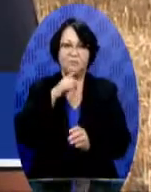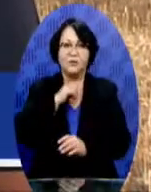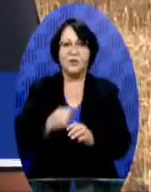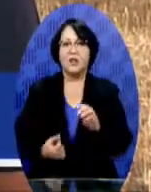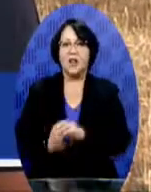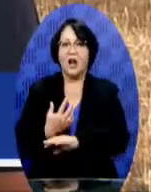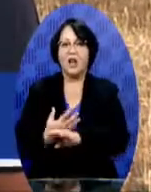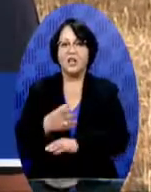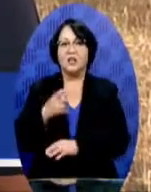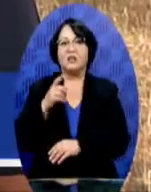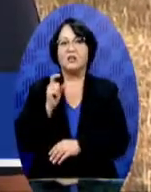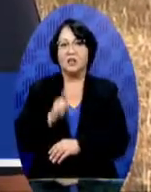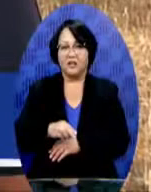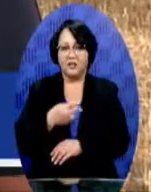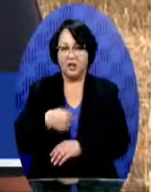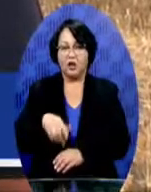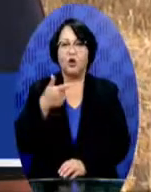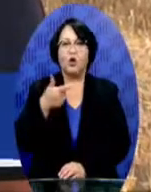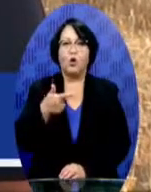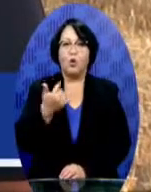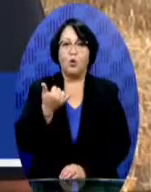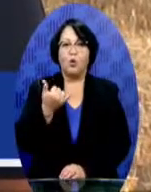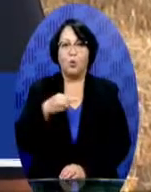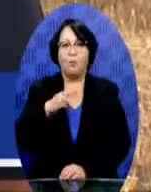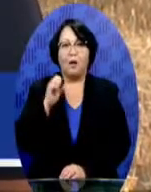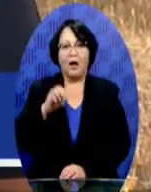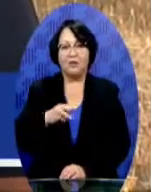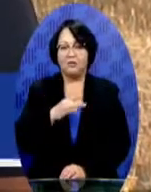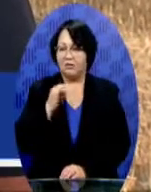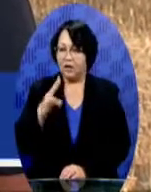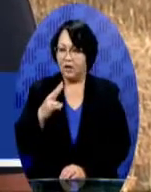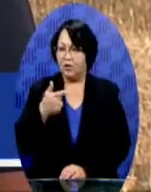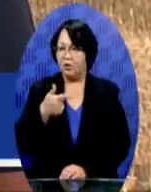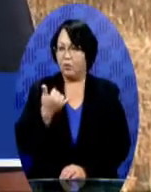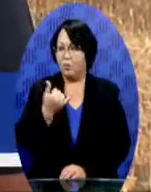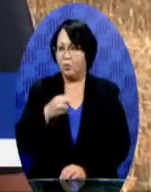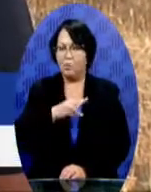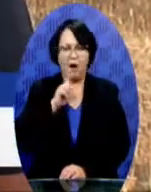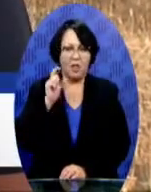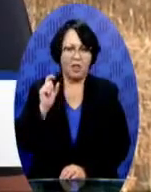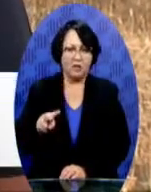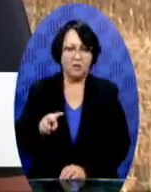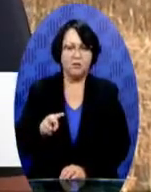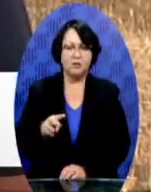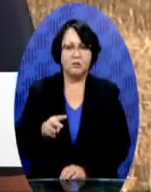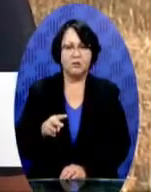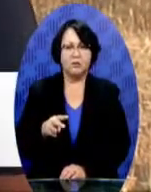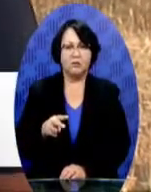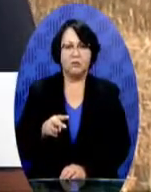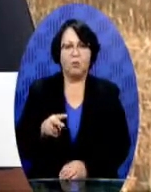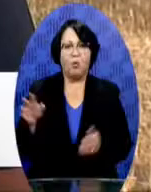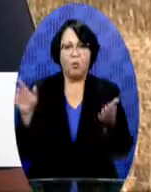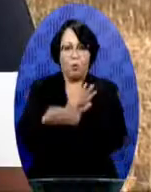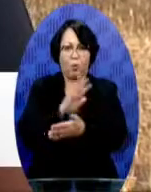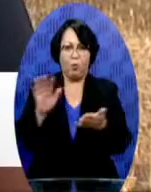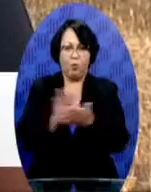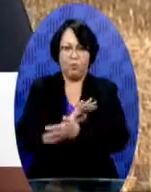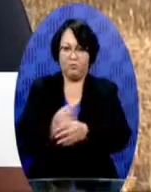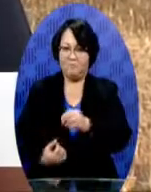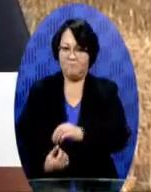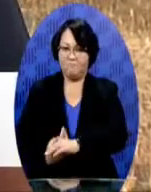гэдэг гуматын гүмэлч юм а тий. Ер нь бол бас нэг юу гэдэг хурдан болц